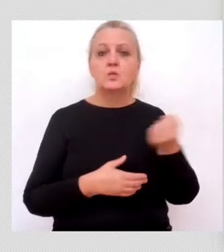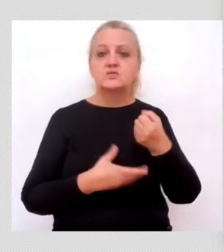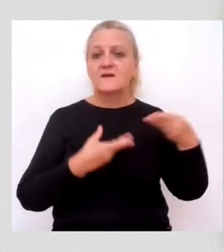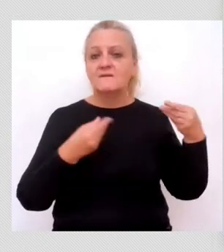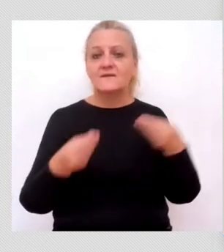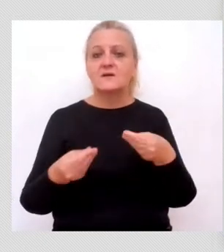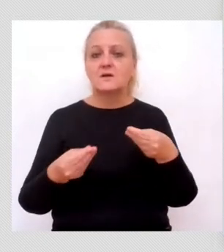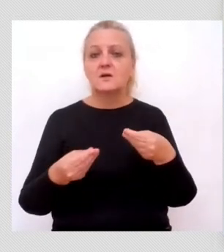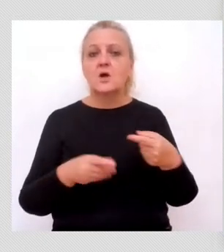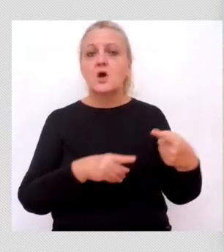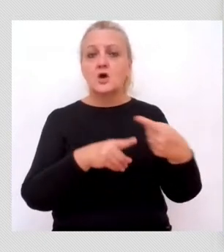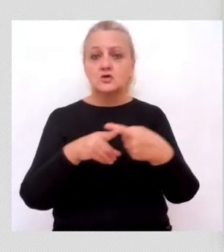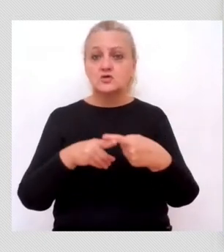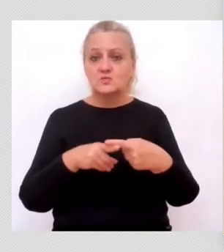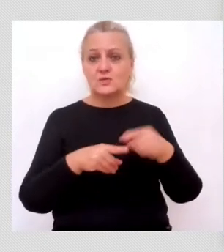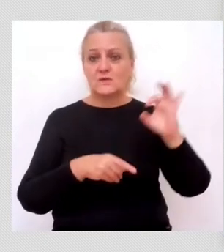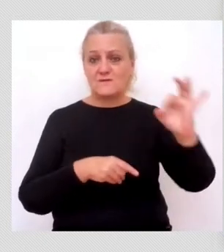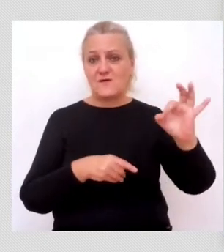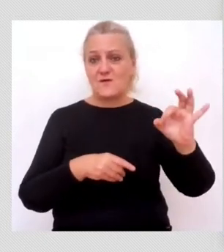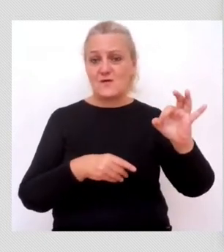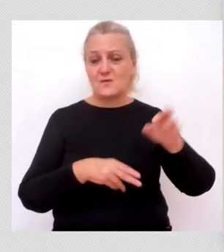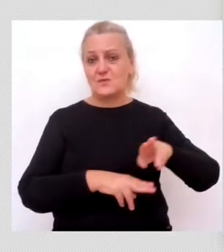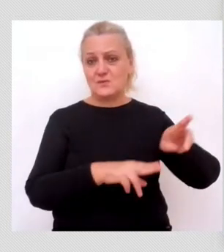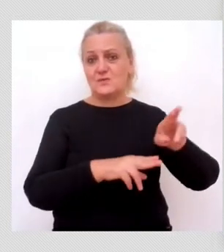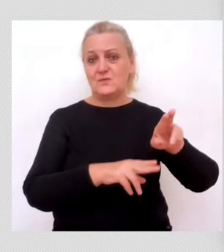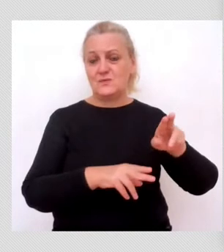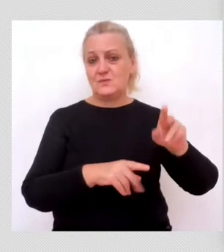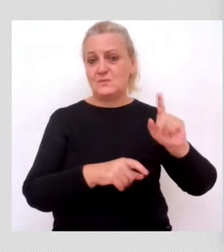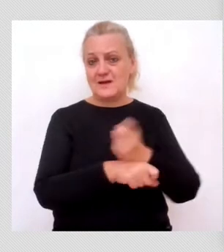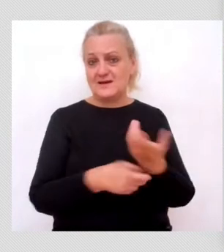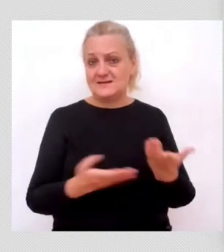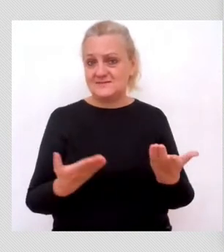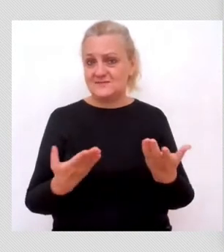finansów spółek do nich należących.